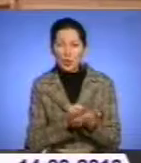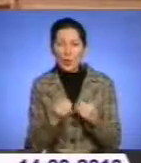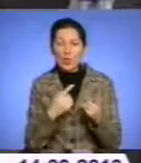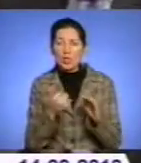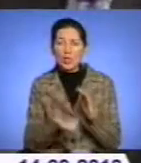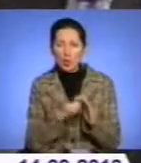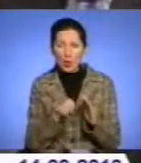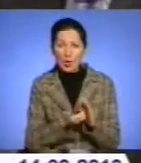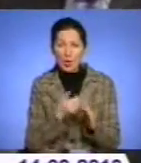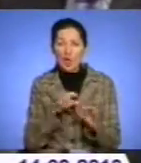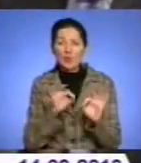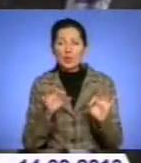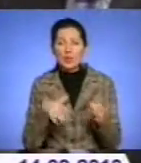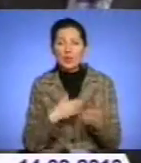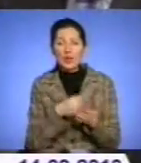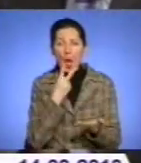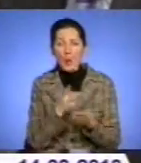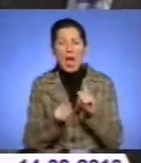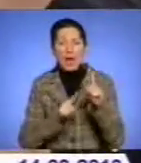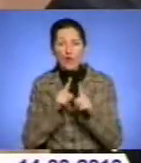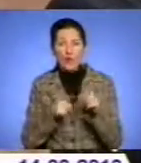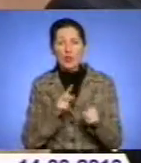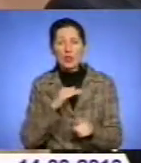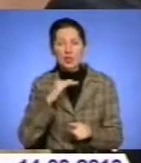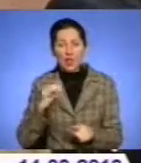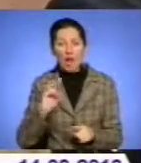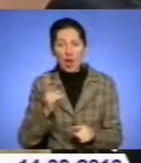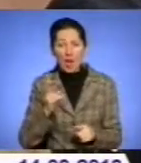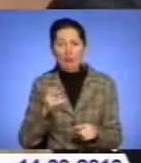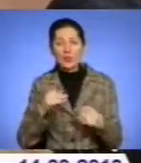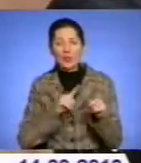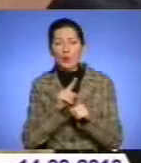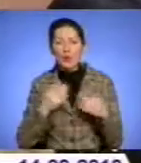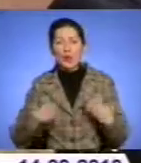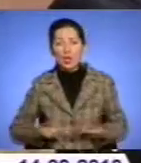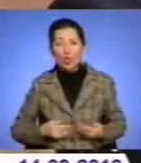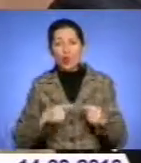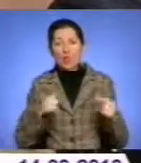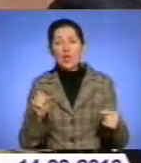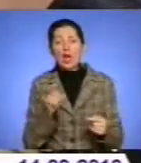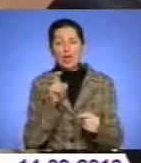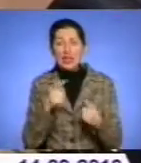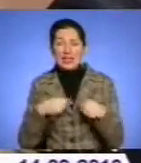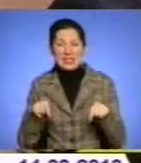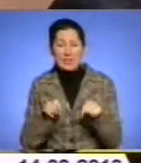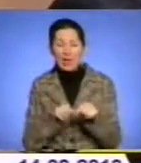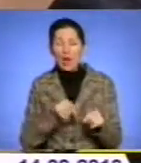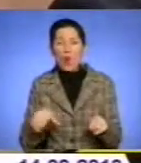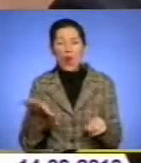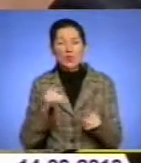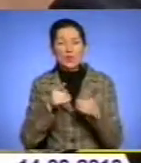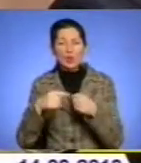галузі, висловили своє бачення реформування ЖКГ. Реформування житлово-комунальної нашої сфери в усіх